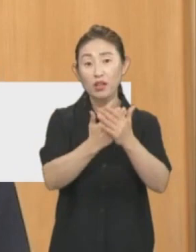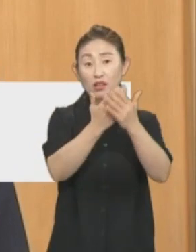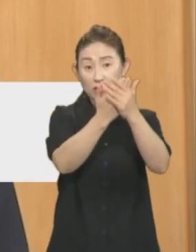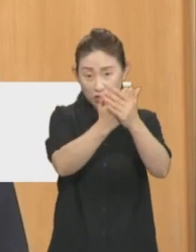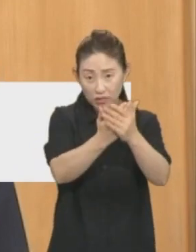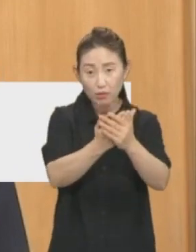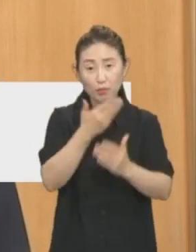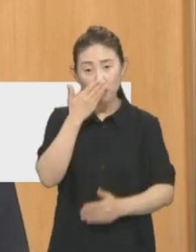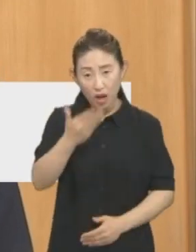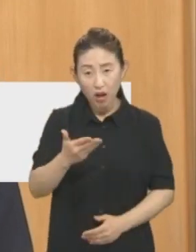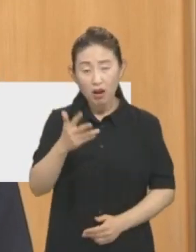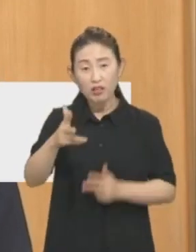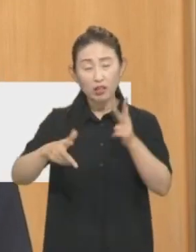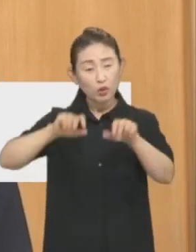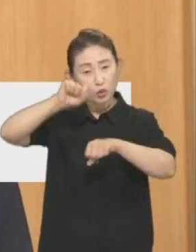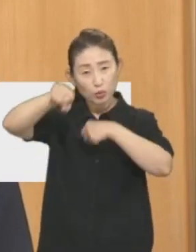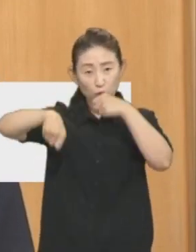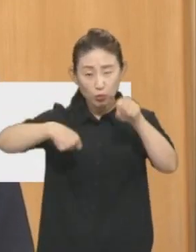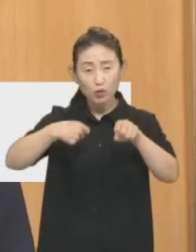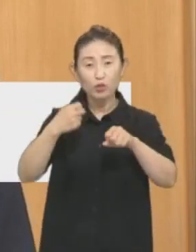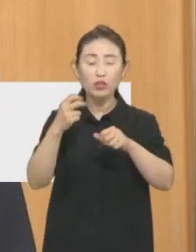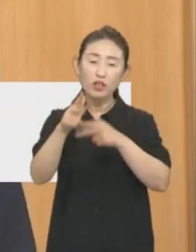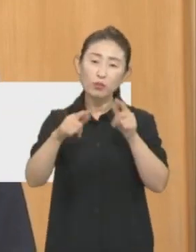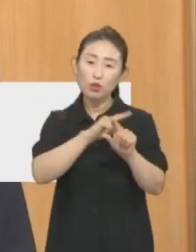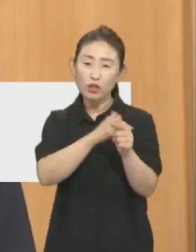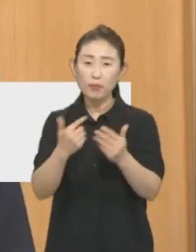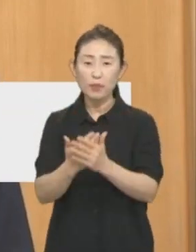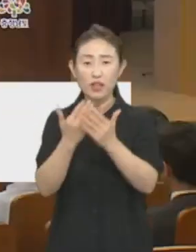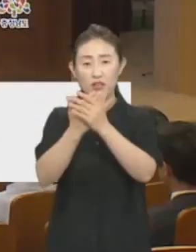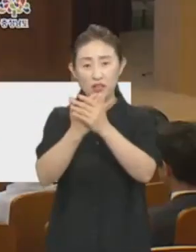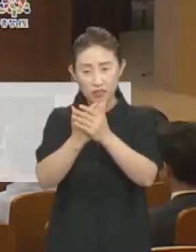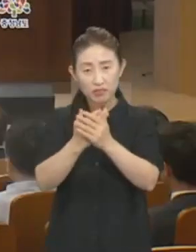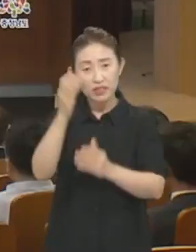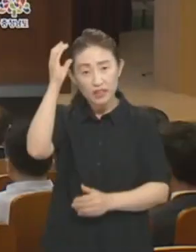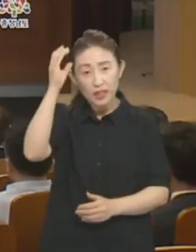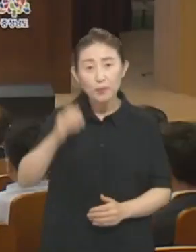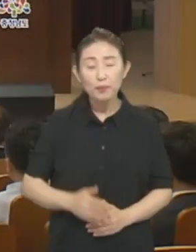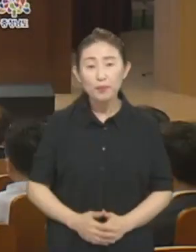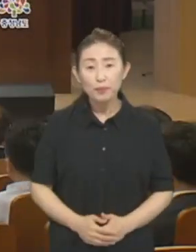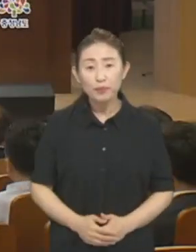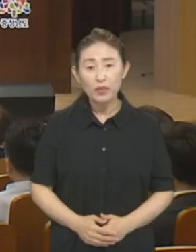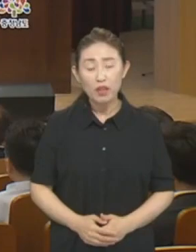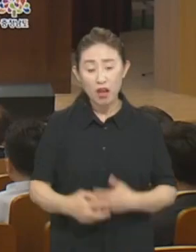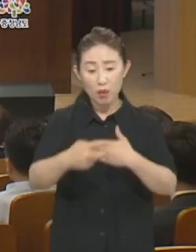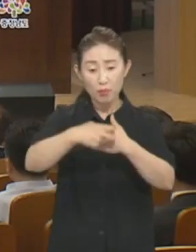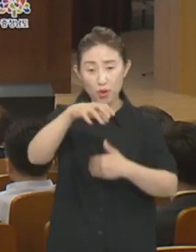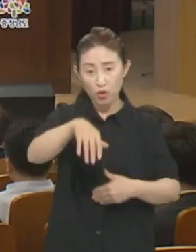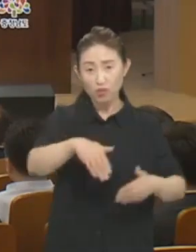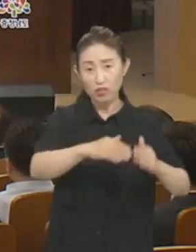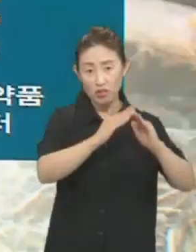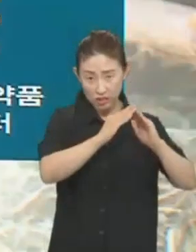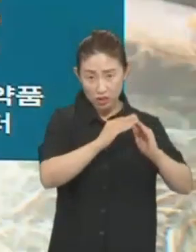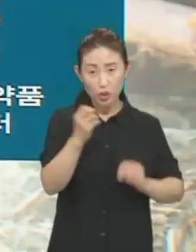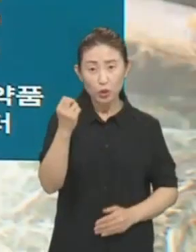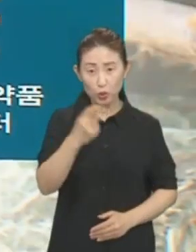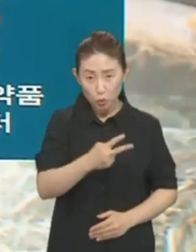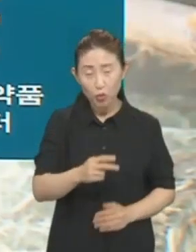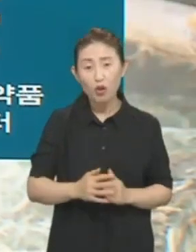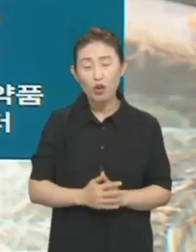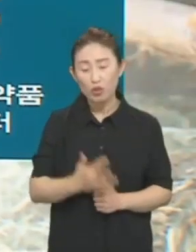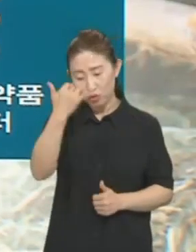국가의 산업동물 산업 발전에도 크게 기여할 것으로. 산업동물의료원 설치와 함께